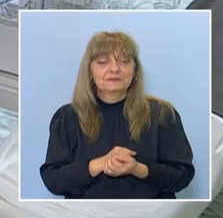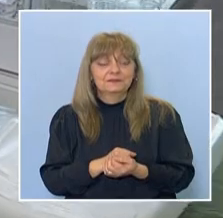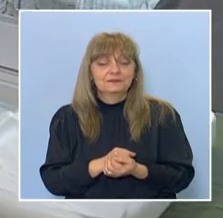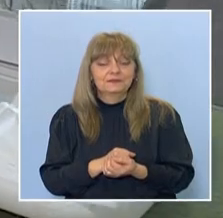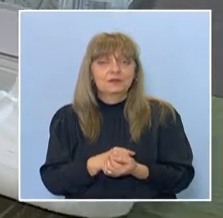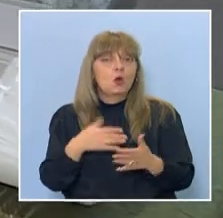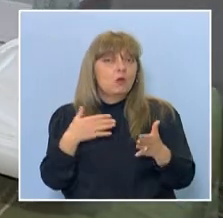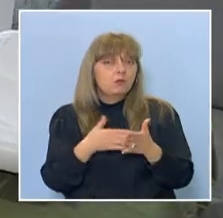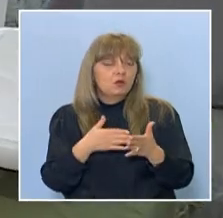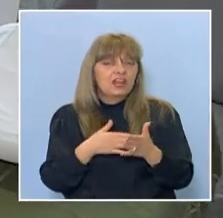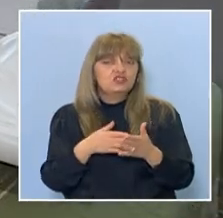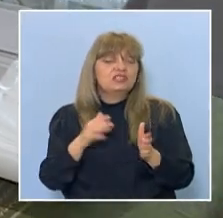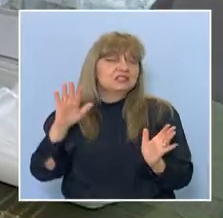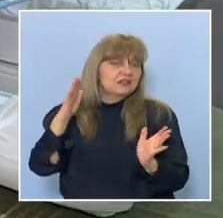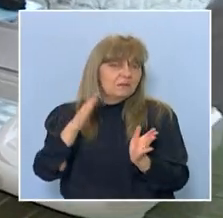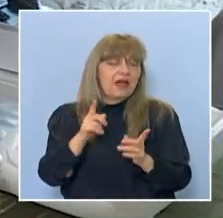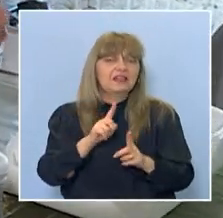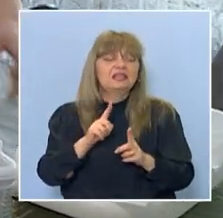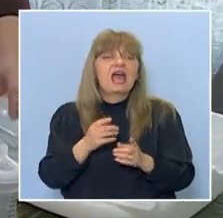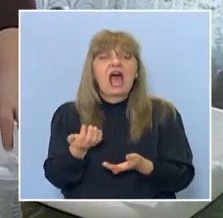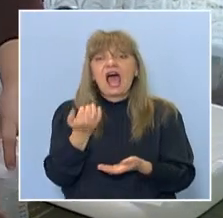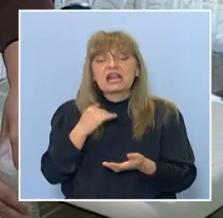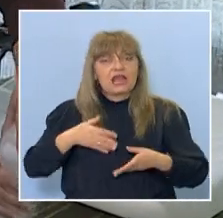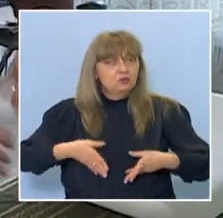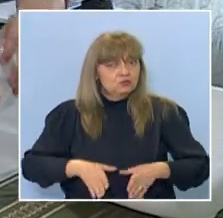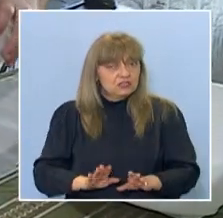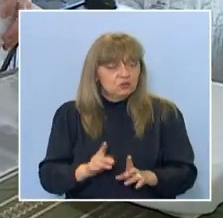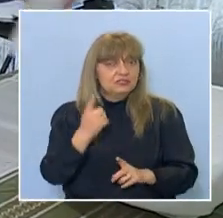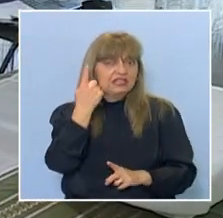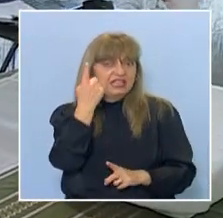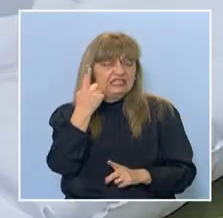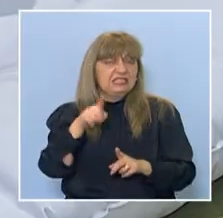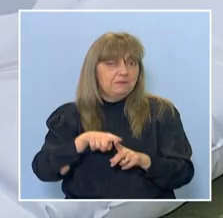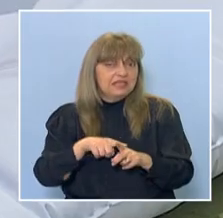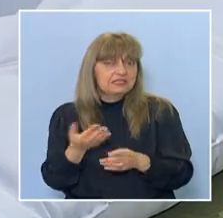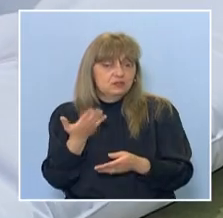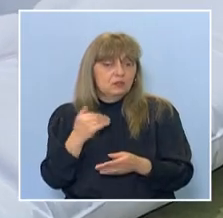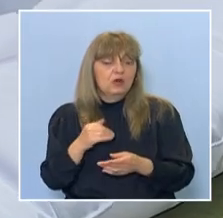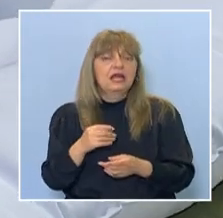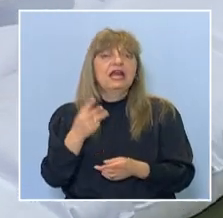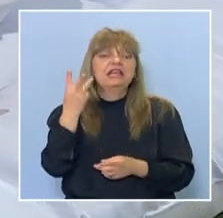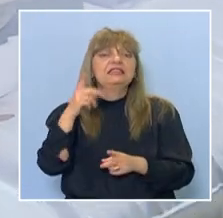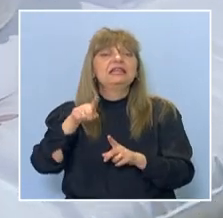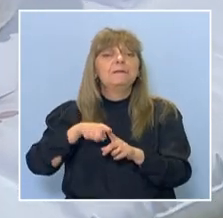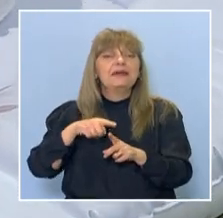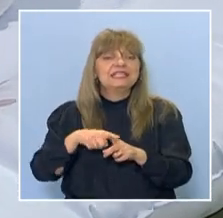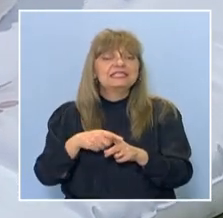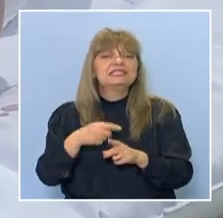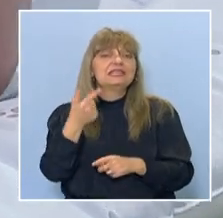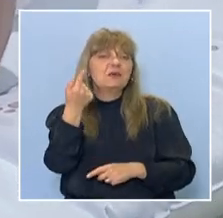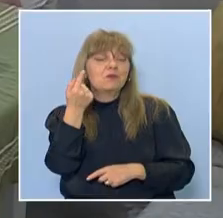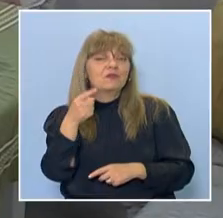Но понеже са недоносени, родиха се месец и половина по-рано, коригираната възраст е 3 месеца и